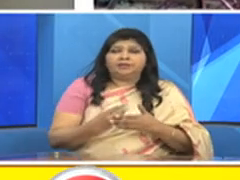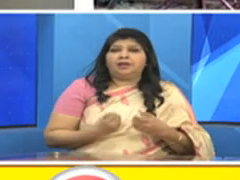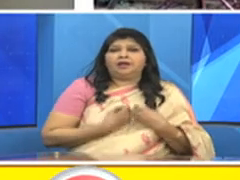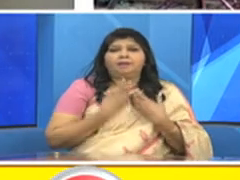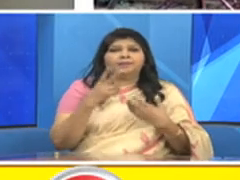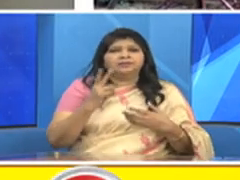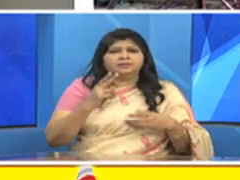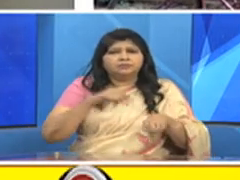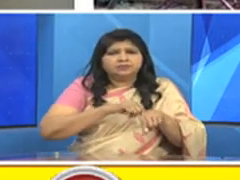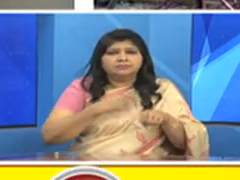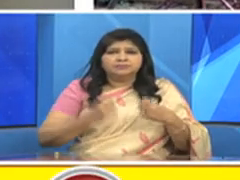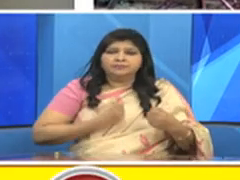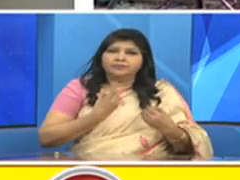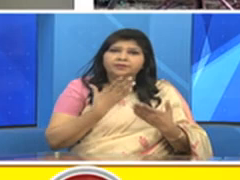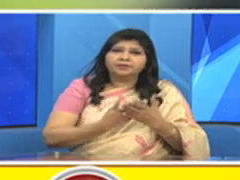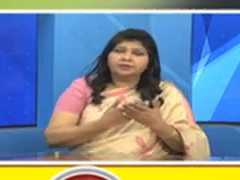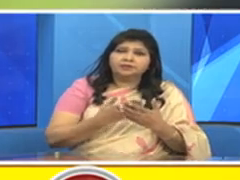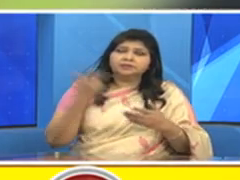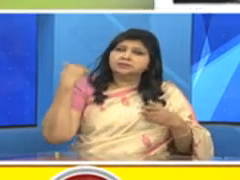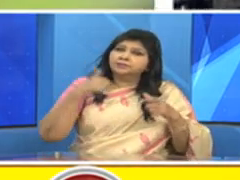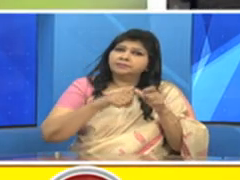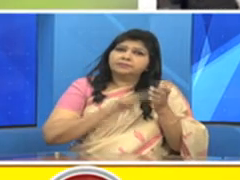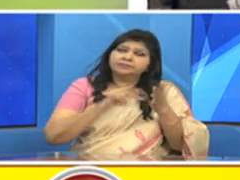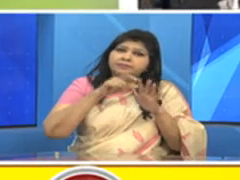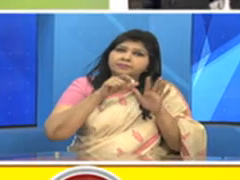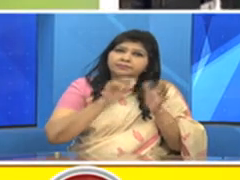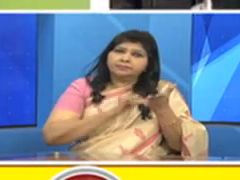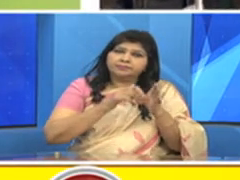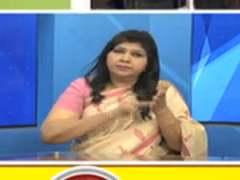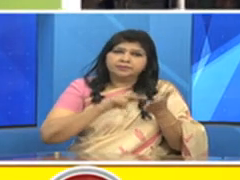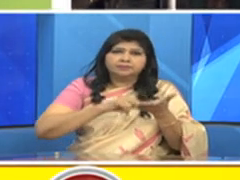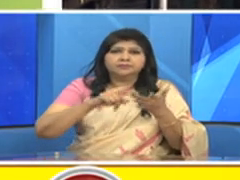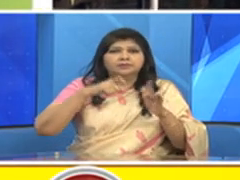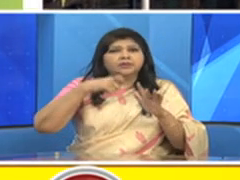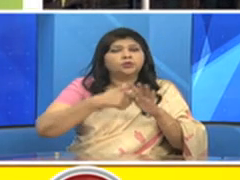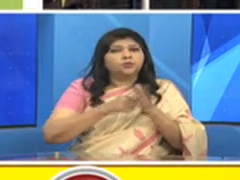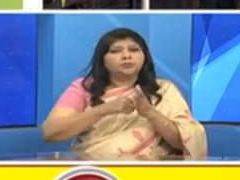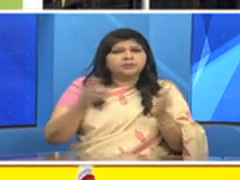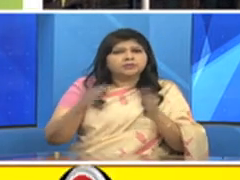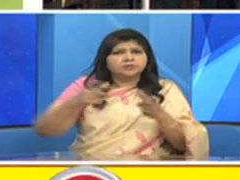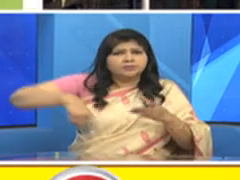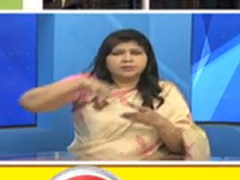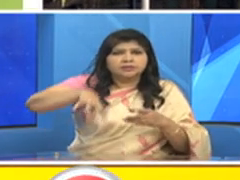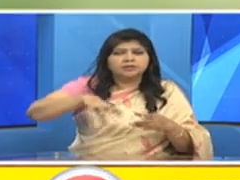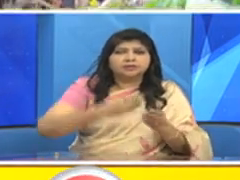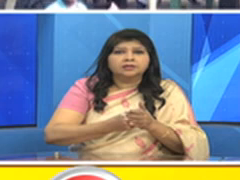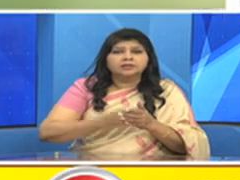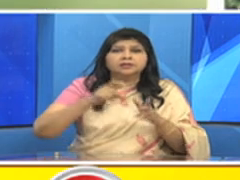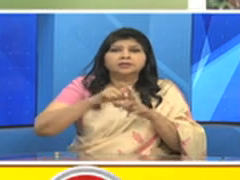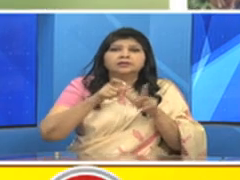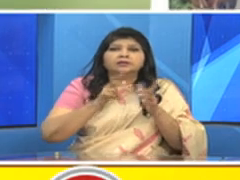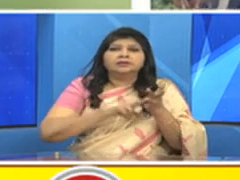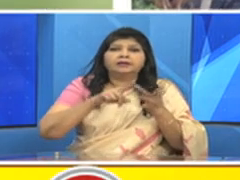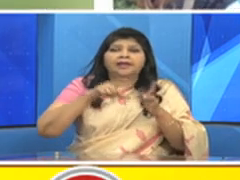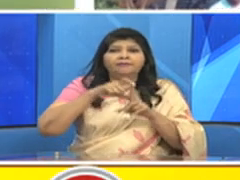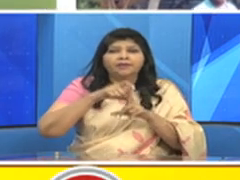ये है कि कुछ समय मैं जब अंडमान निकोबार गया था, कार निकोबार द्वीप के रहने वाले डेविड के सिर